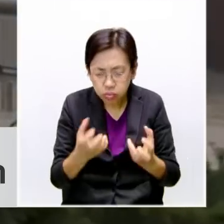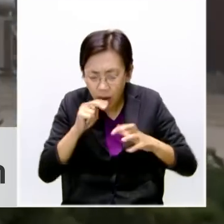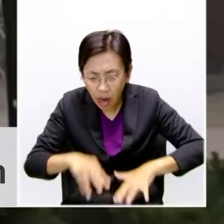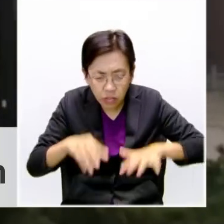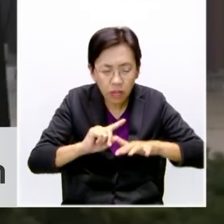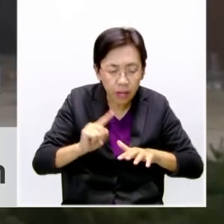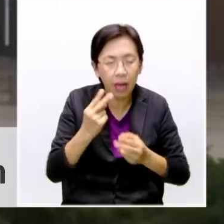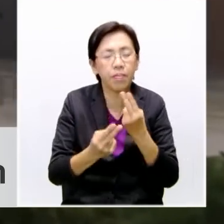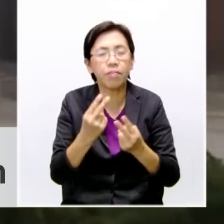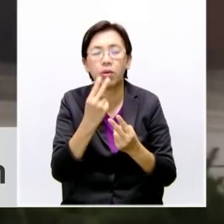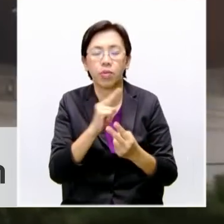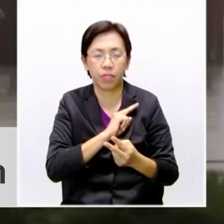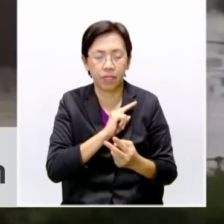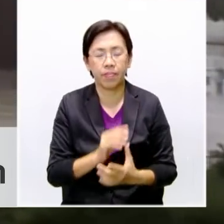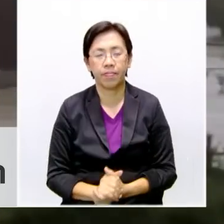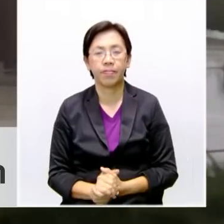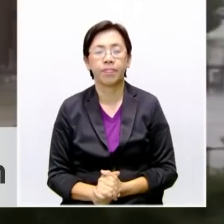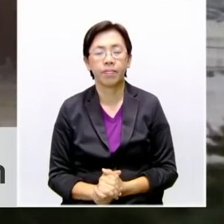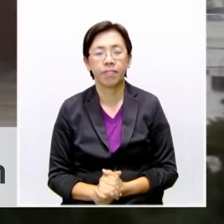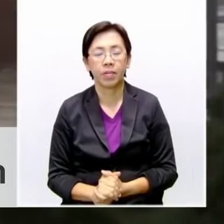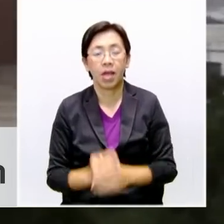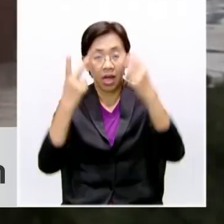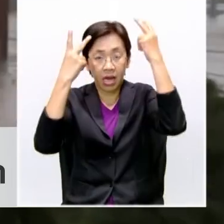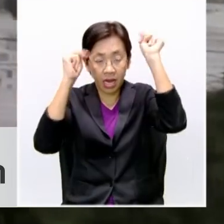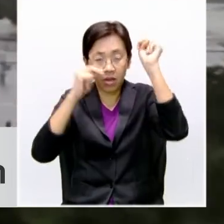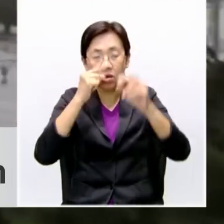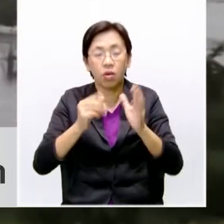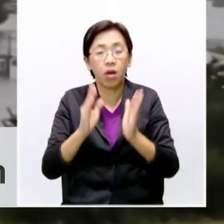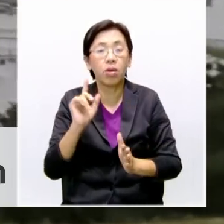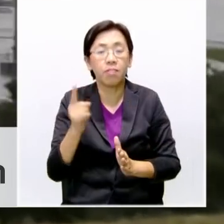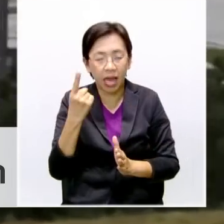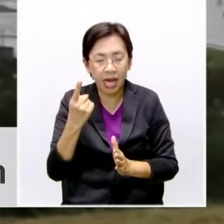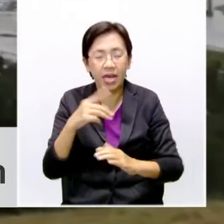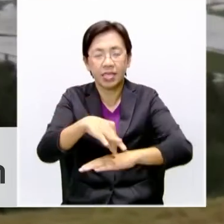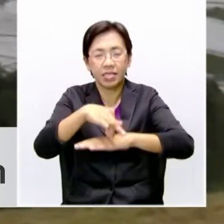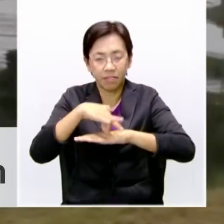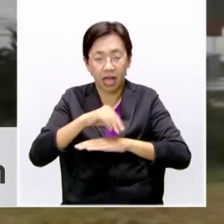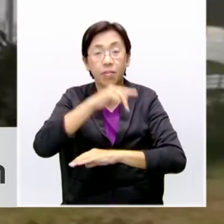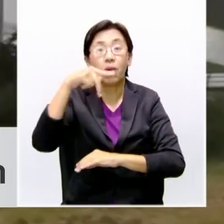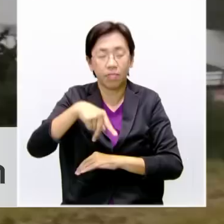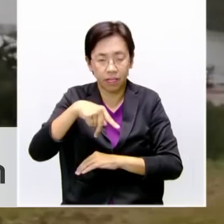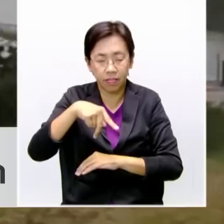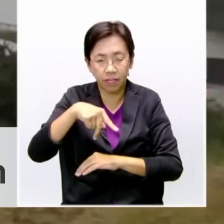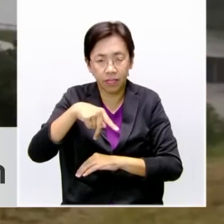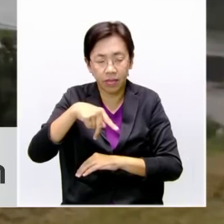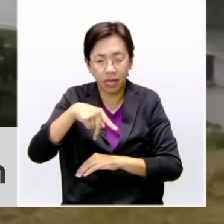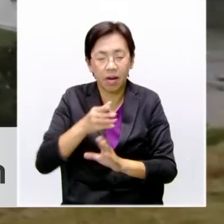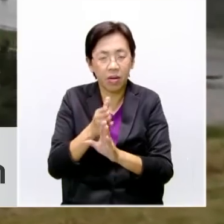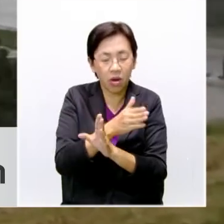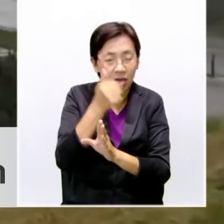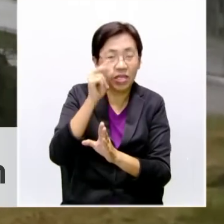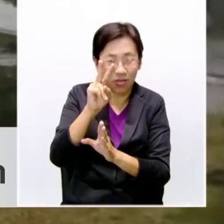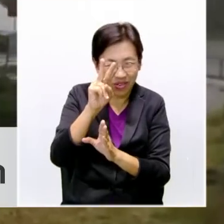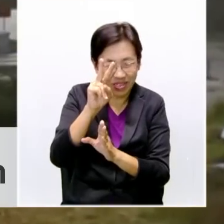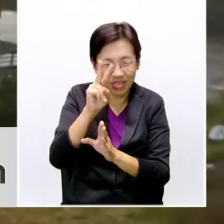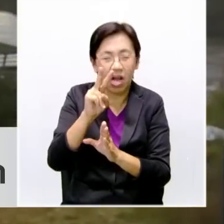ค่ะโดยถ้าเราย้อนไปดูนะคะฮิปกินส์เพิ่งจะสาบานตนรับตำแหน่งเมื่อวันพุธที่ผ่านมาเมื่อ2วันก่อน